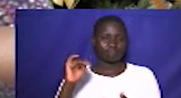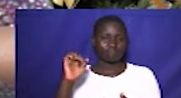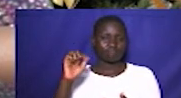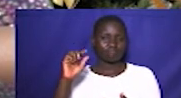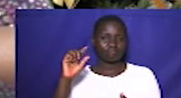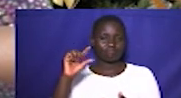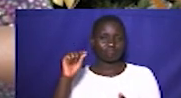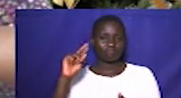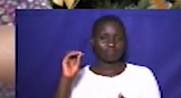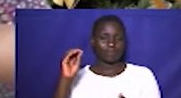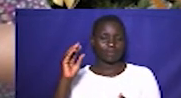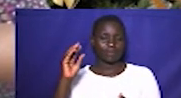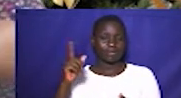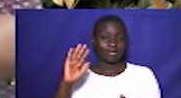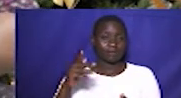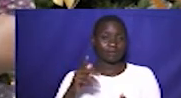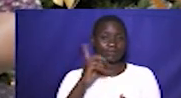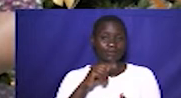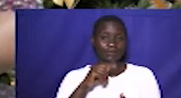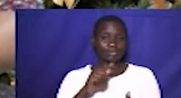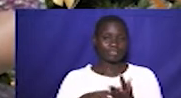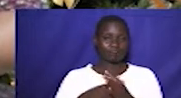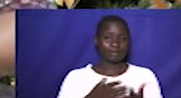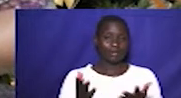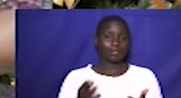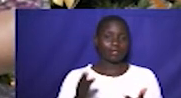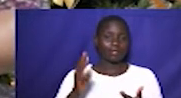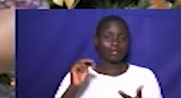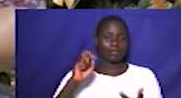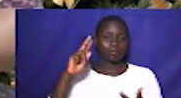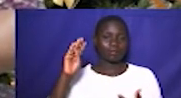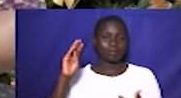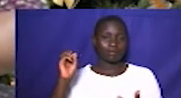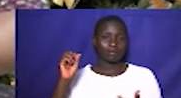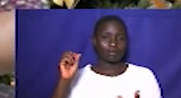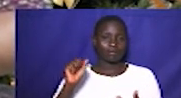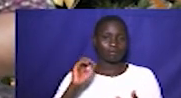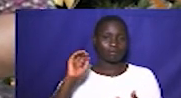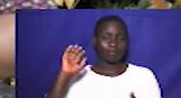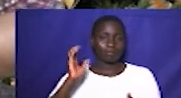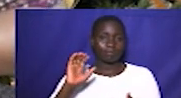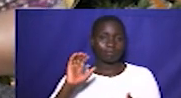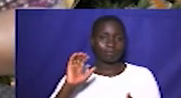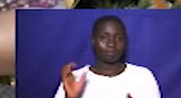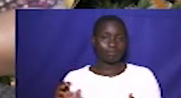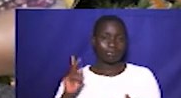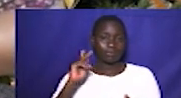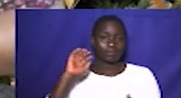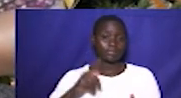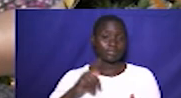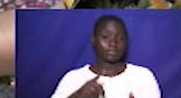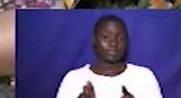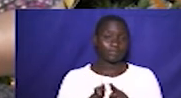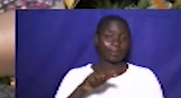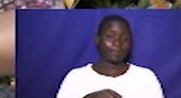tukuria lero, ase ensemo ya amaribe yogo toke wadi ya Kyogoro, ebunke ya nyaribari chache e county ya Kisi. Chinga kiecho,